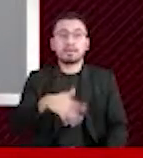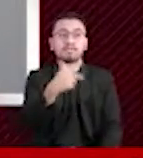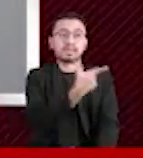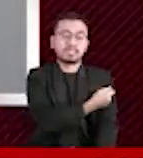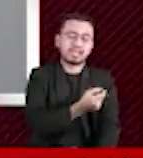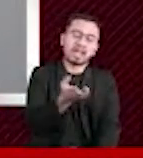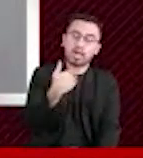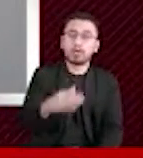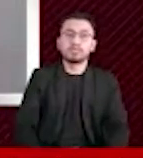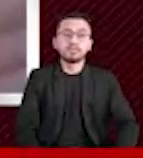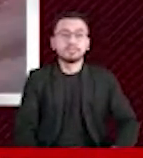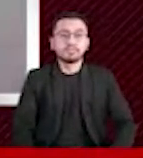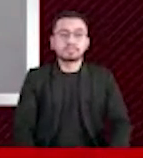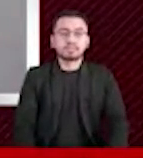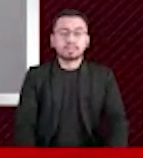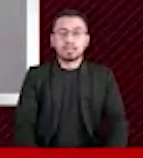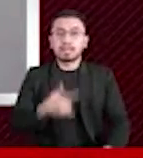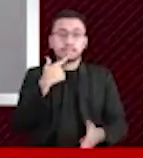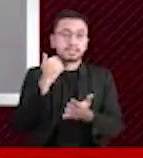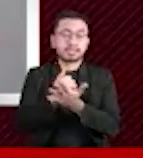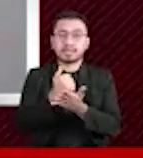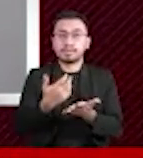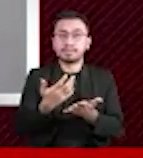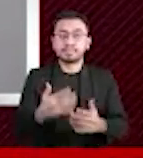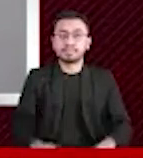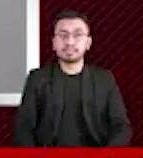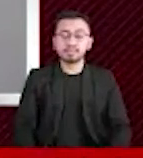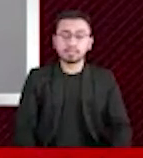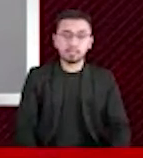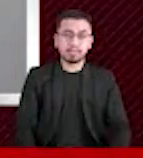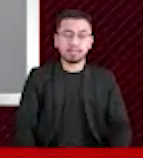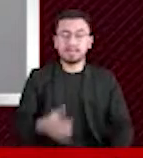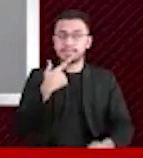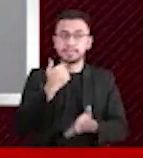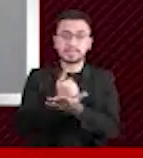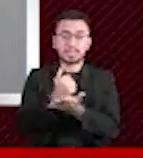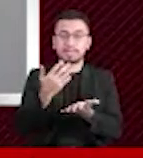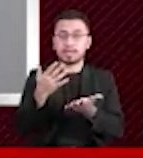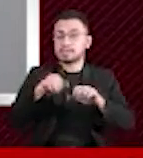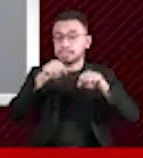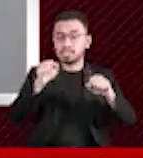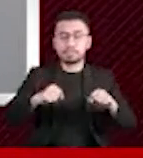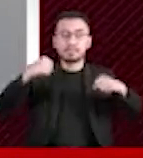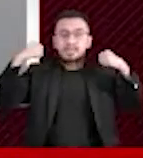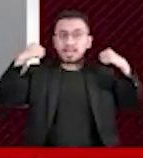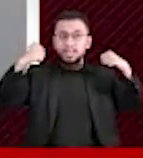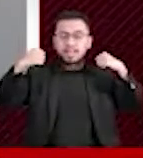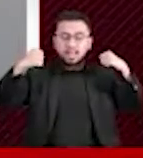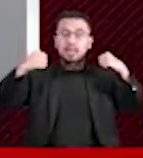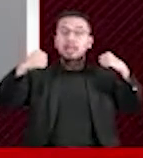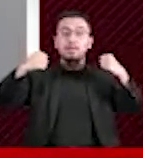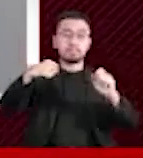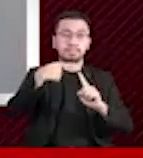organ sistem kesehatan kita mampu mengatasi mampu mengatasi sistem kesehatan Jogja pelayanan obat-obatnya